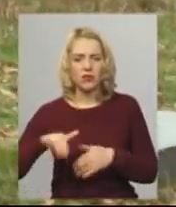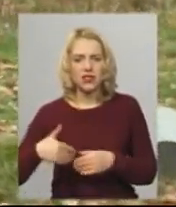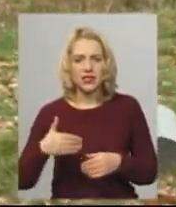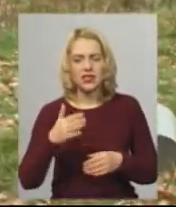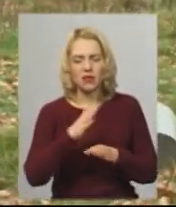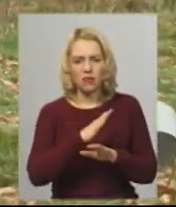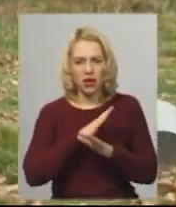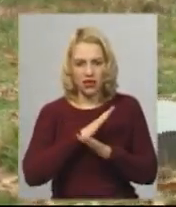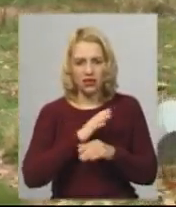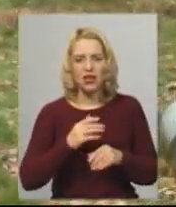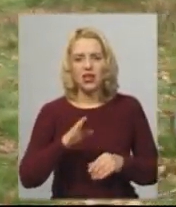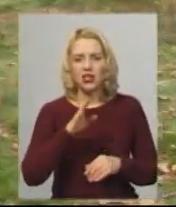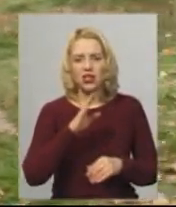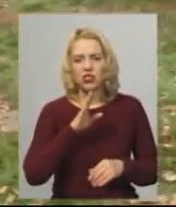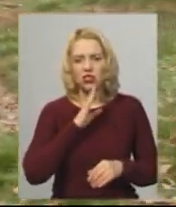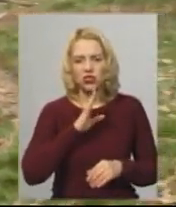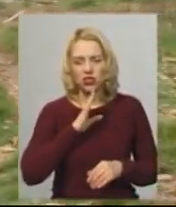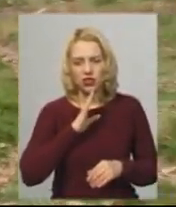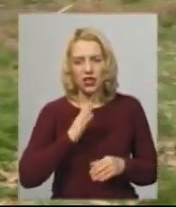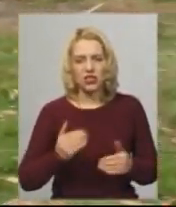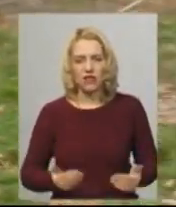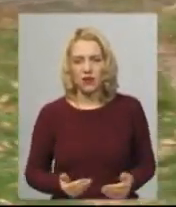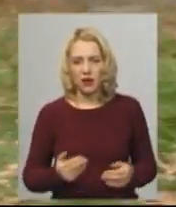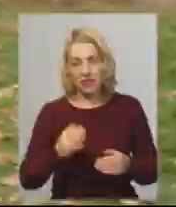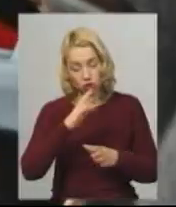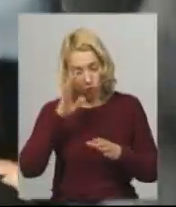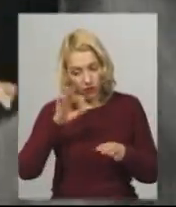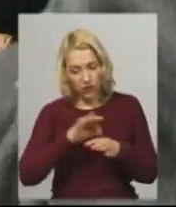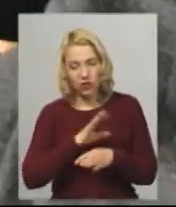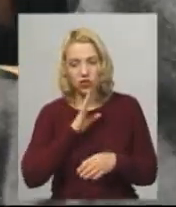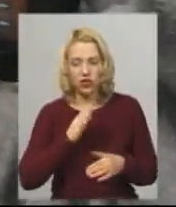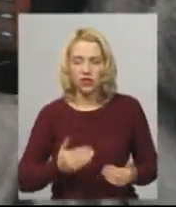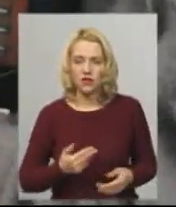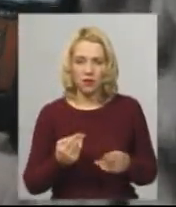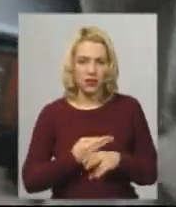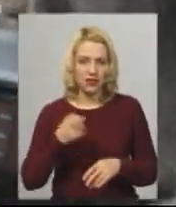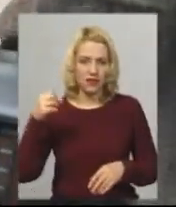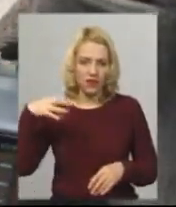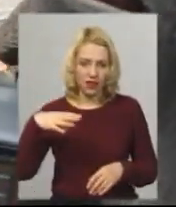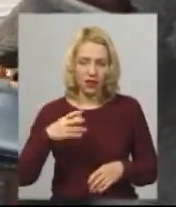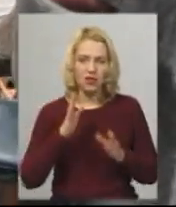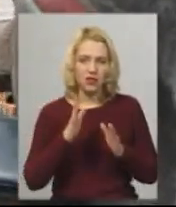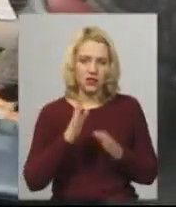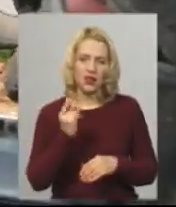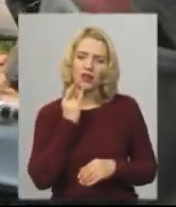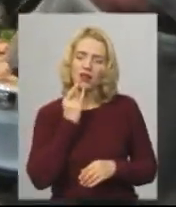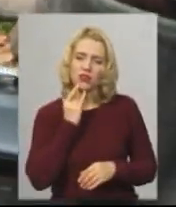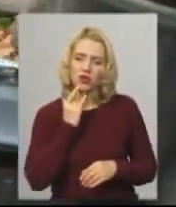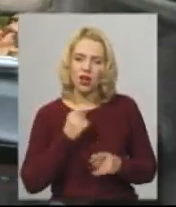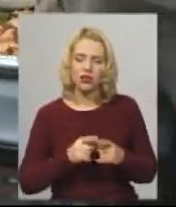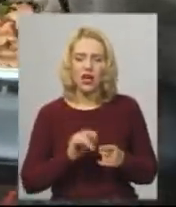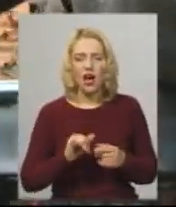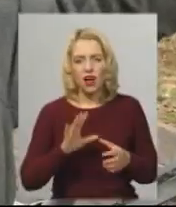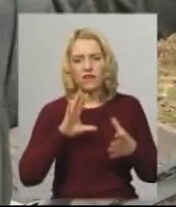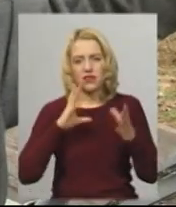бо не в силах запустити генератора. Каже, ввечері світить ліхтариком, який заряджає раз на декілька днів у селі. Із зв'язків із зовнішнім світом у неї